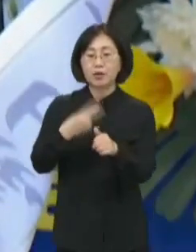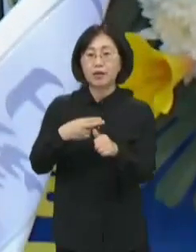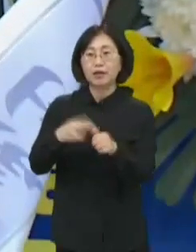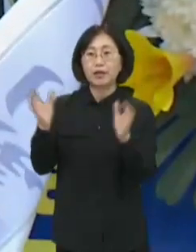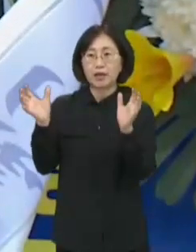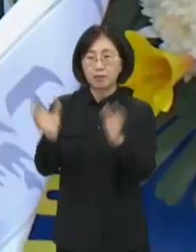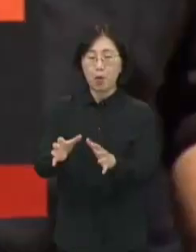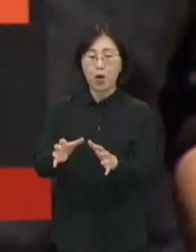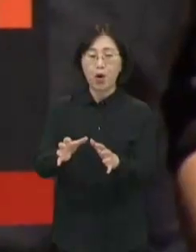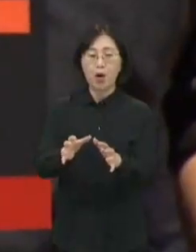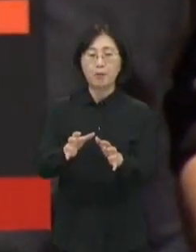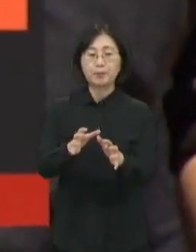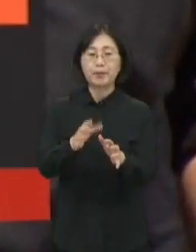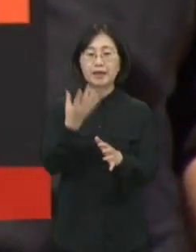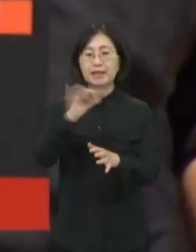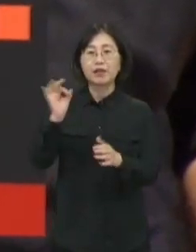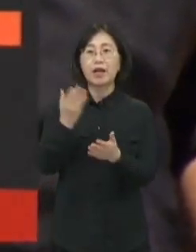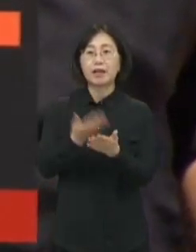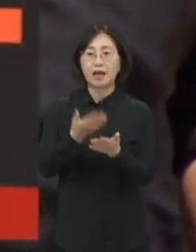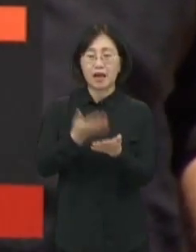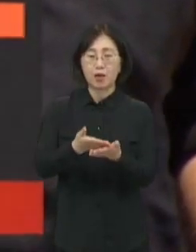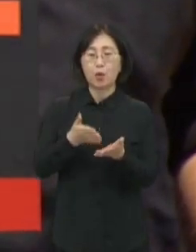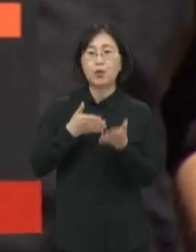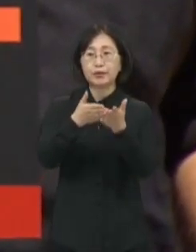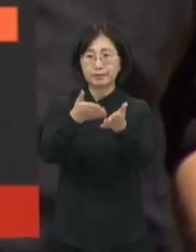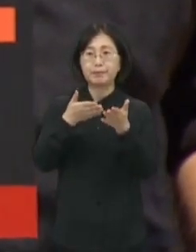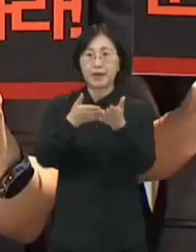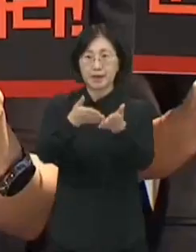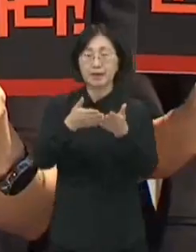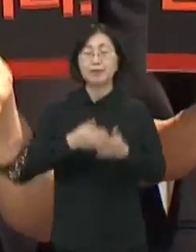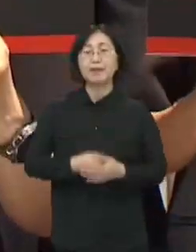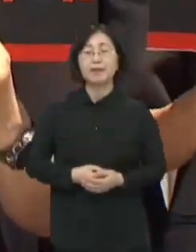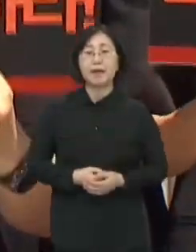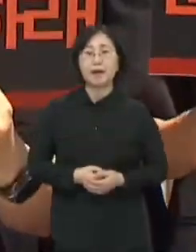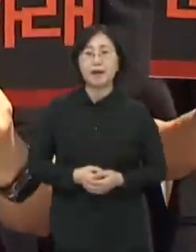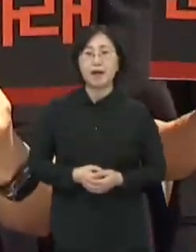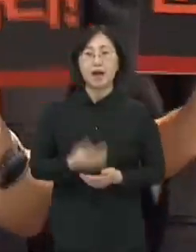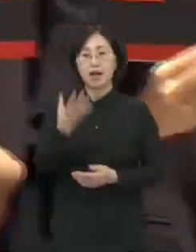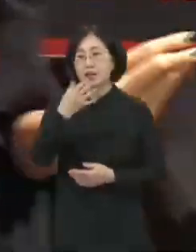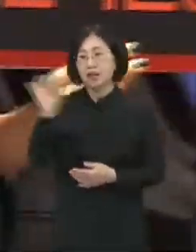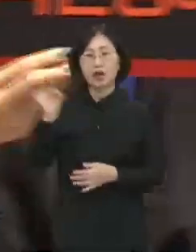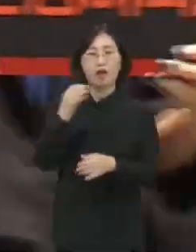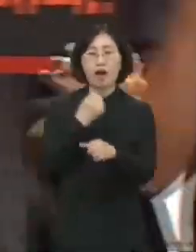구했 대전용산초 교사 순직을 인정하라